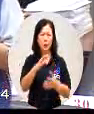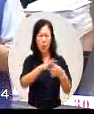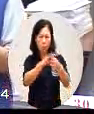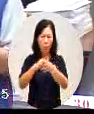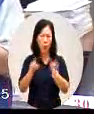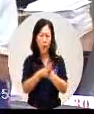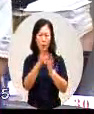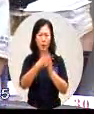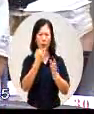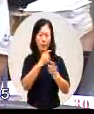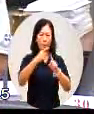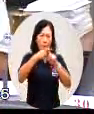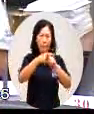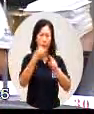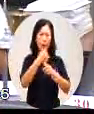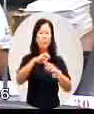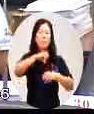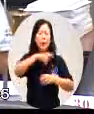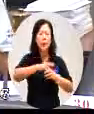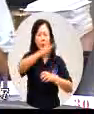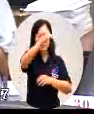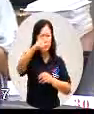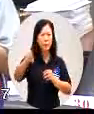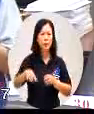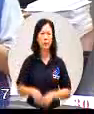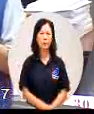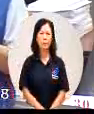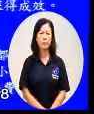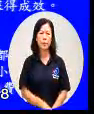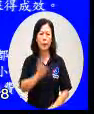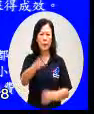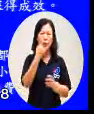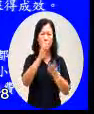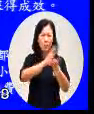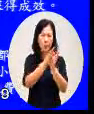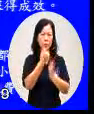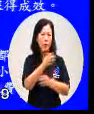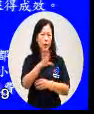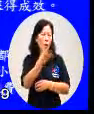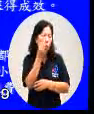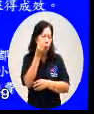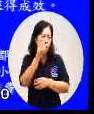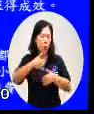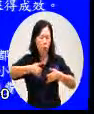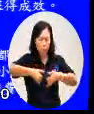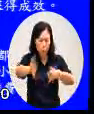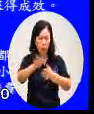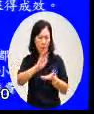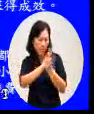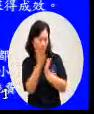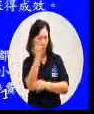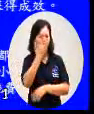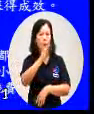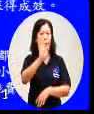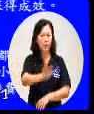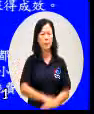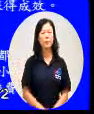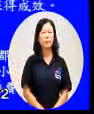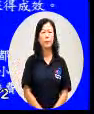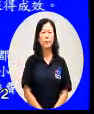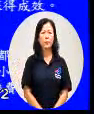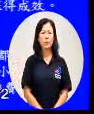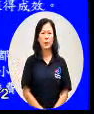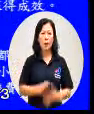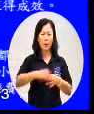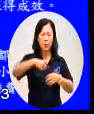到半屏山，我建议讲是用这个观光廊带把它美丽化，因为安静轨进站台